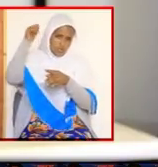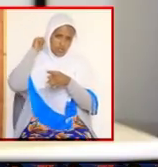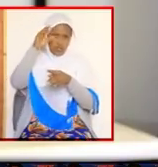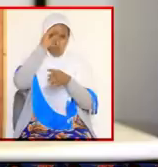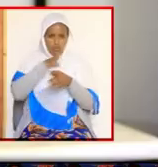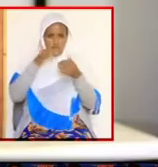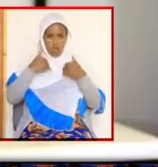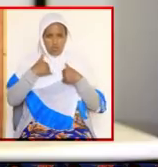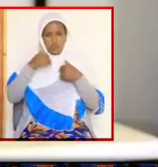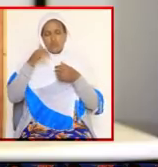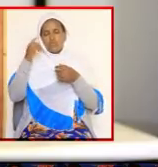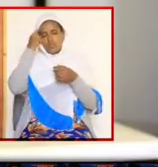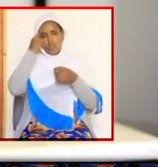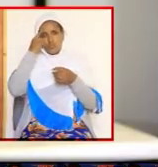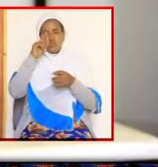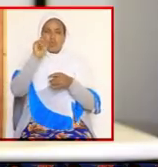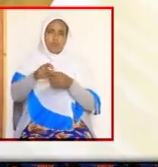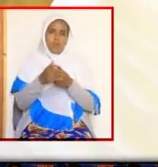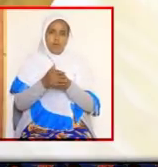ያሉት ሰዎችም ሊታሰቡ ይገባል።